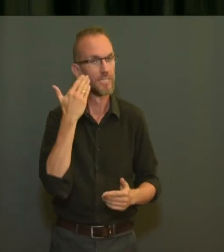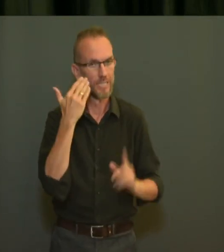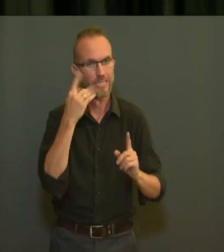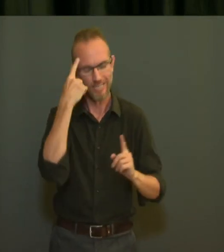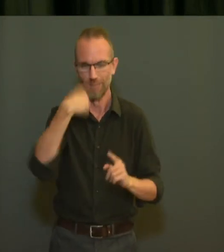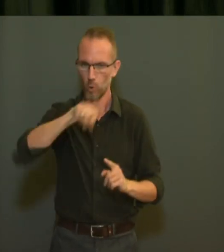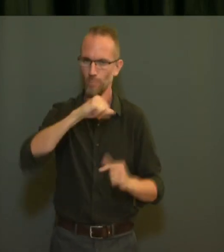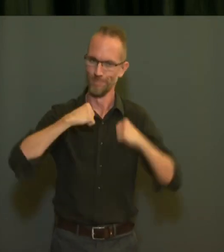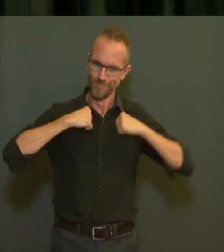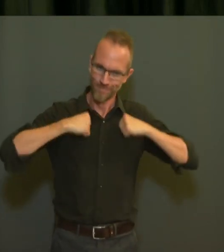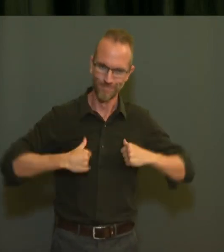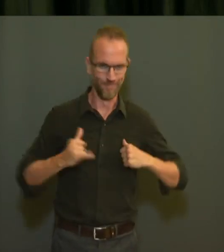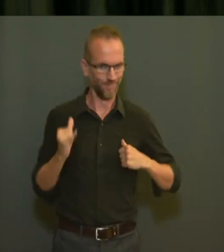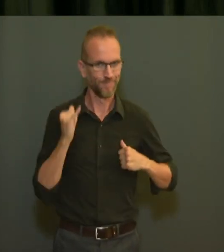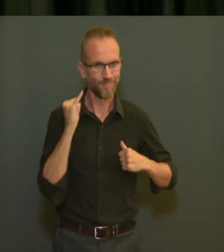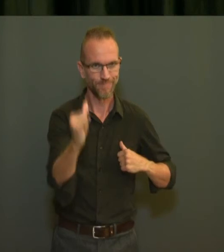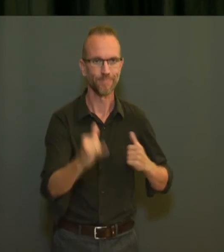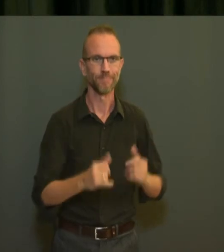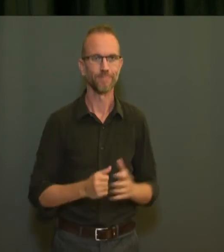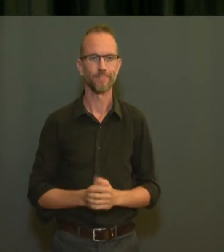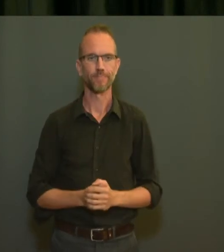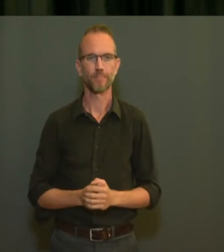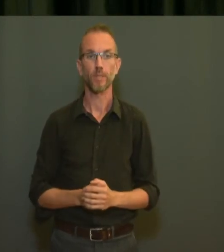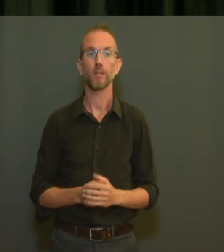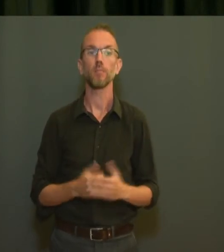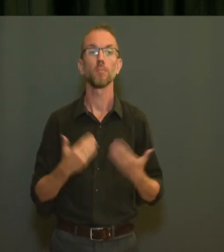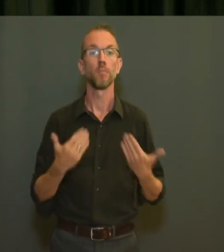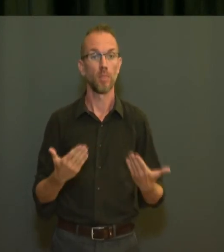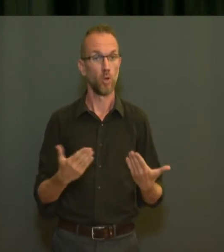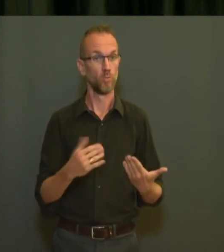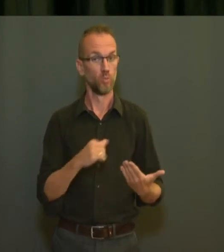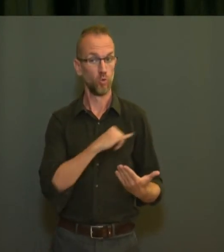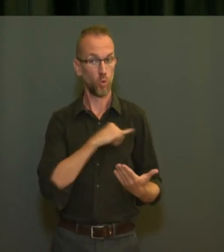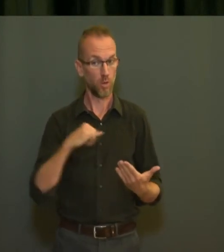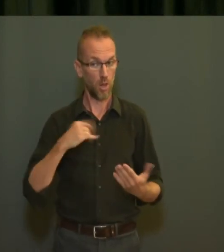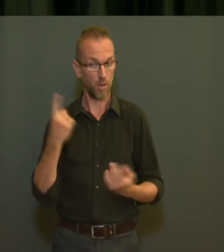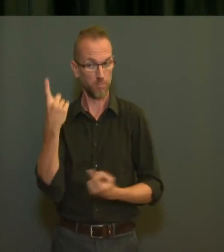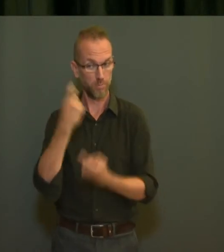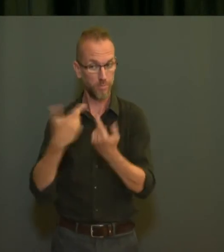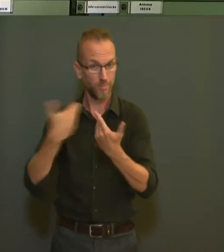Et nous allons passer maintenant aux questions de la presse. Je pense que nous en avons reçu 2.